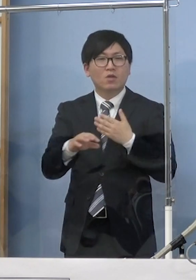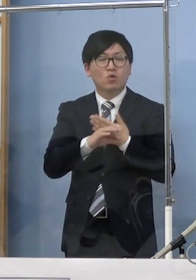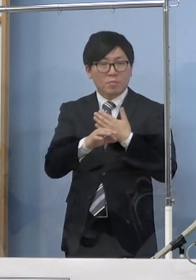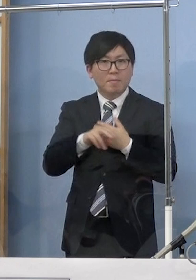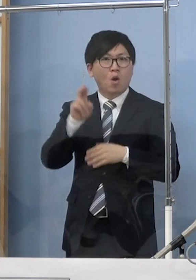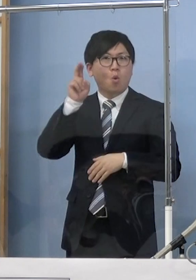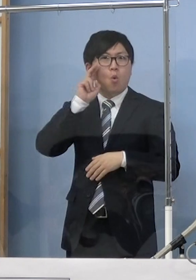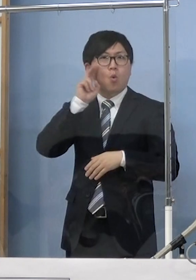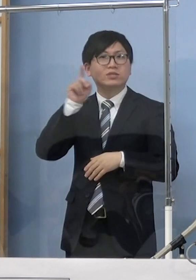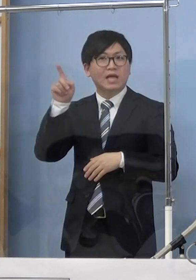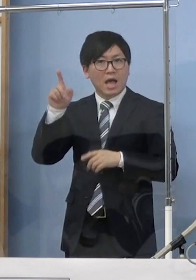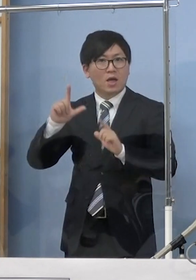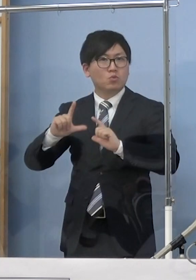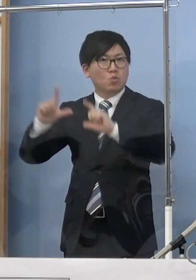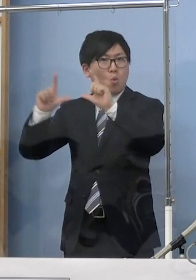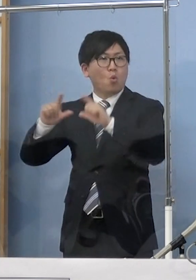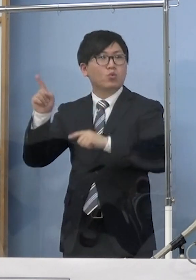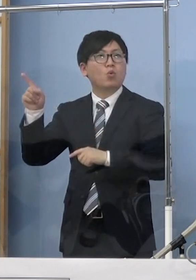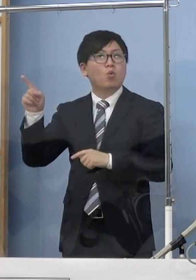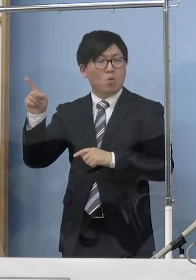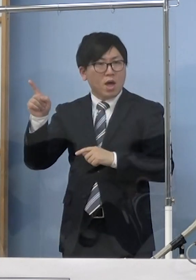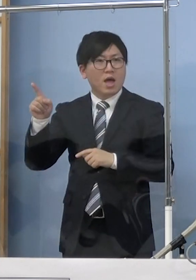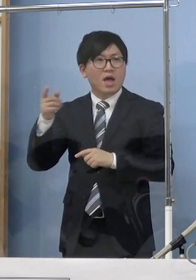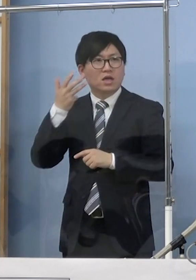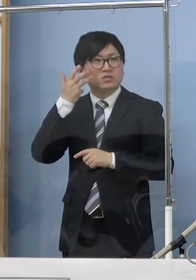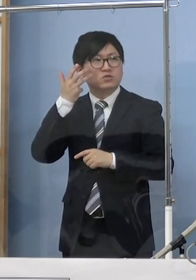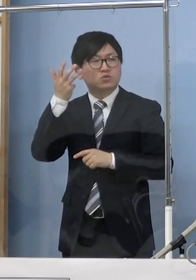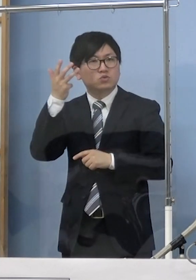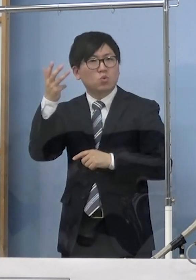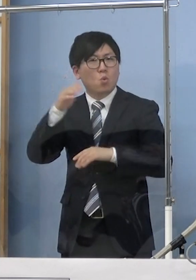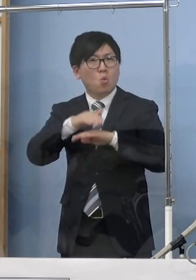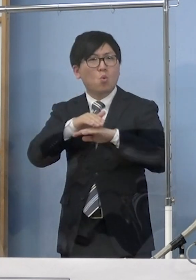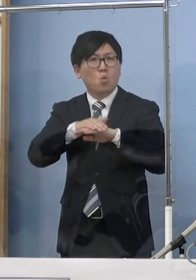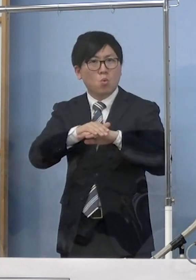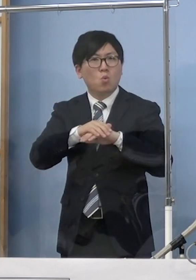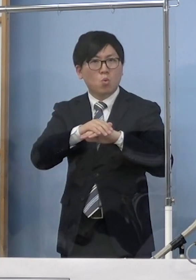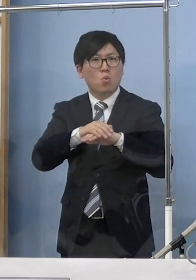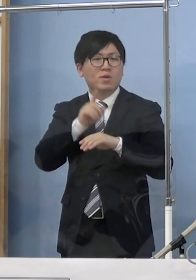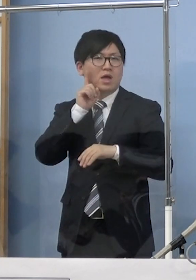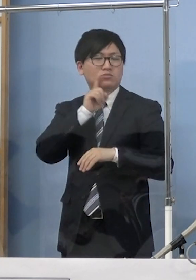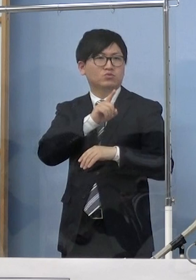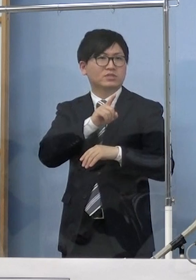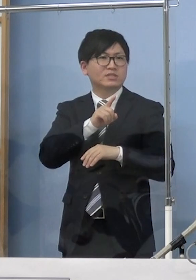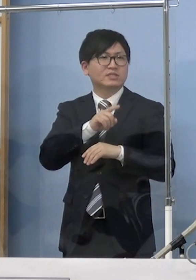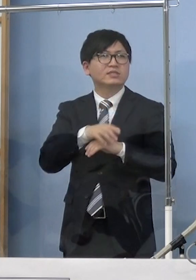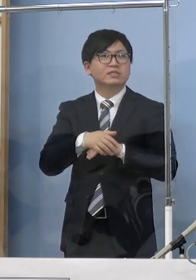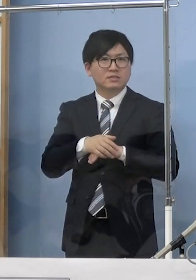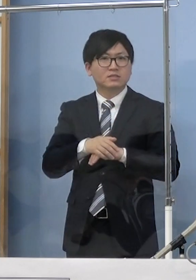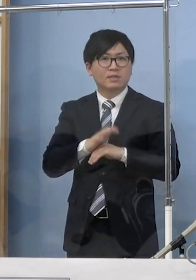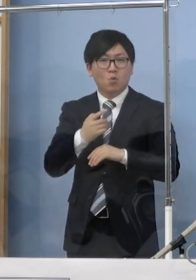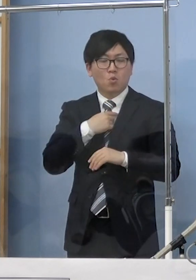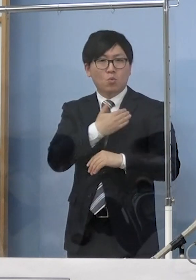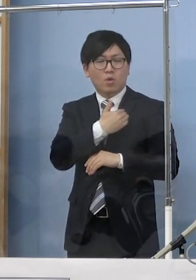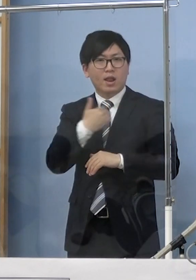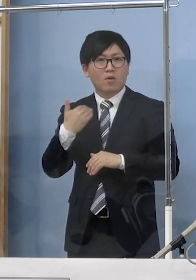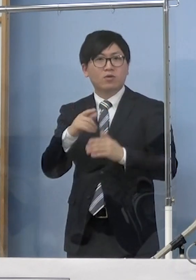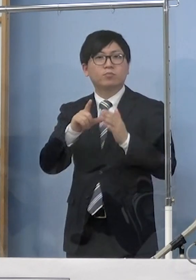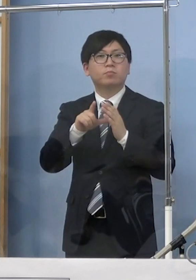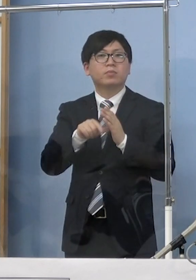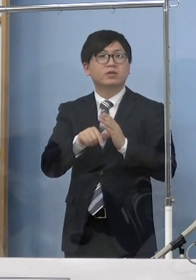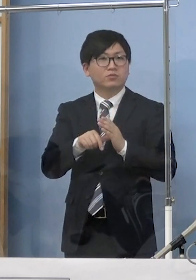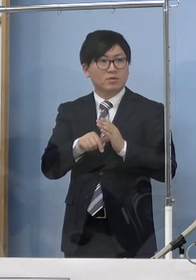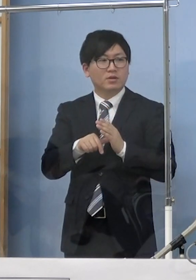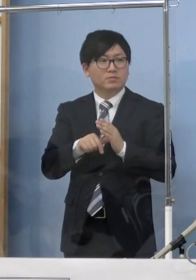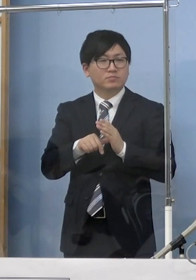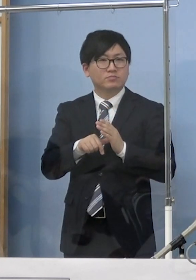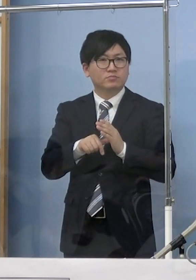ですね。つまり発生源とよく言われるからなんですね。我々はそこから波及効